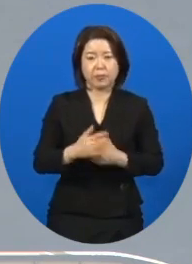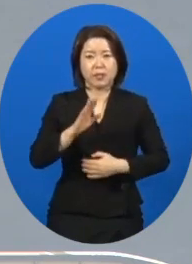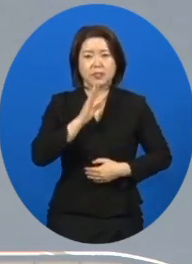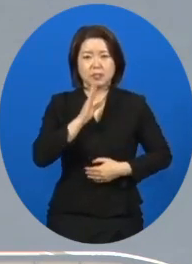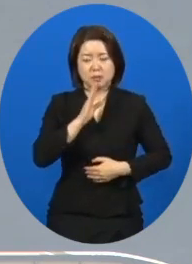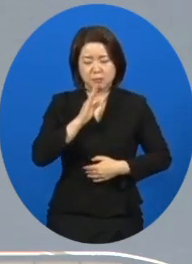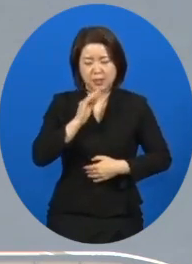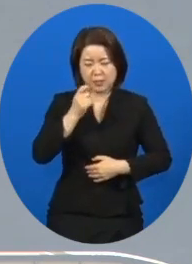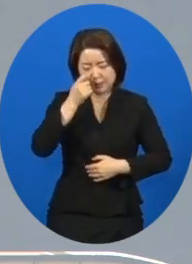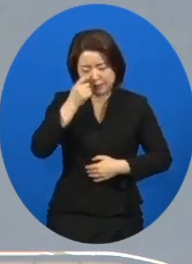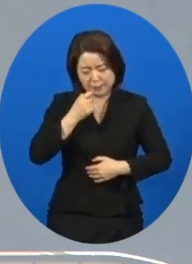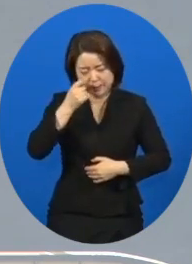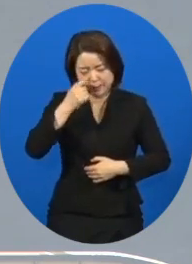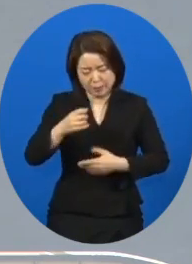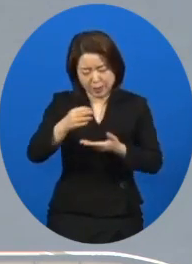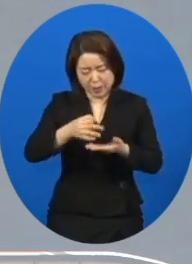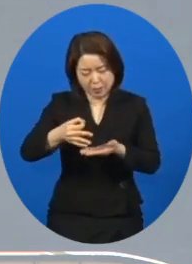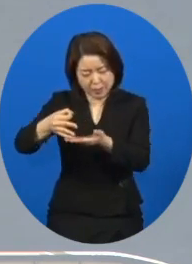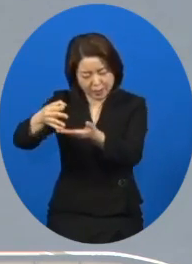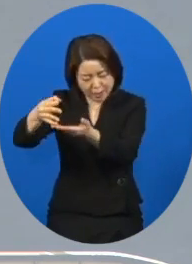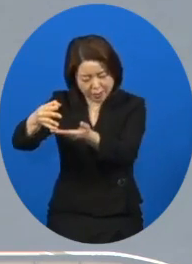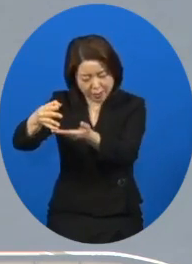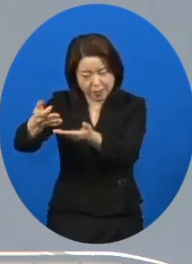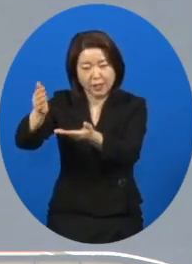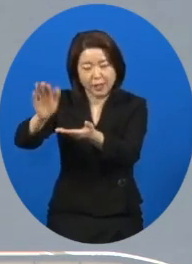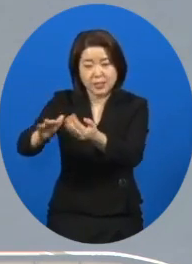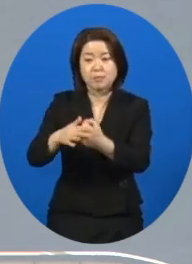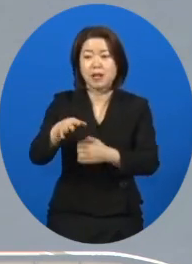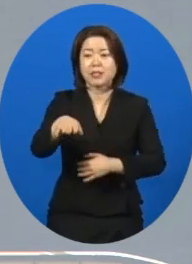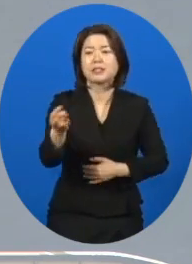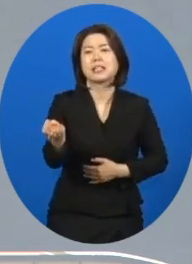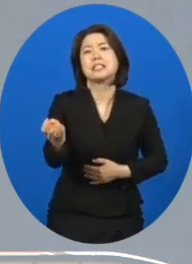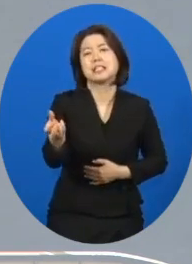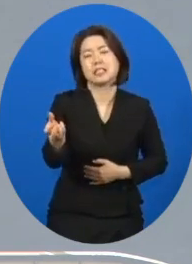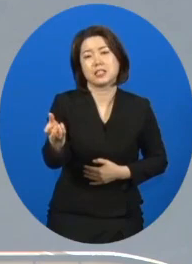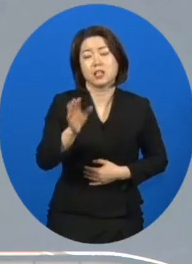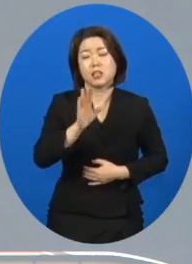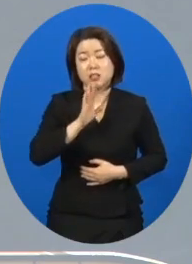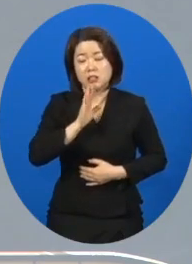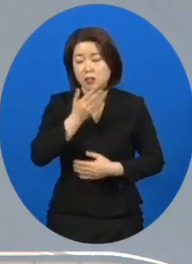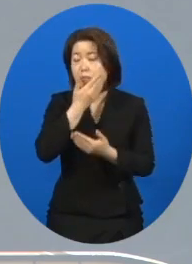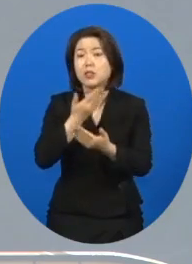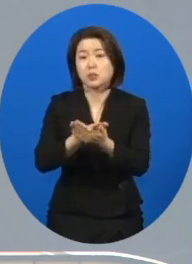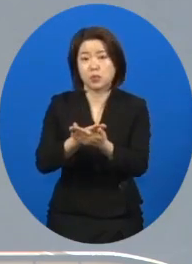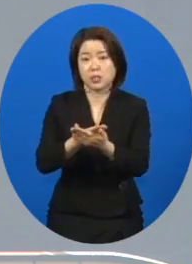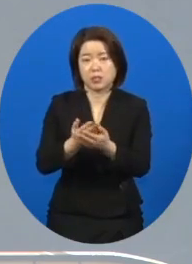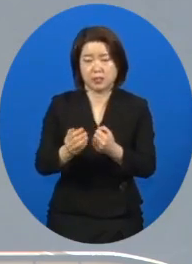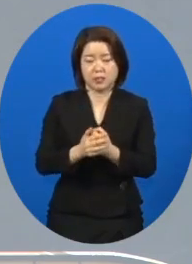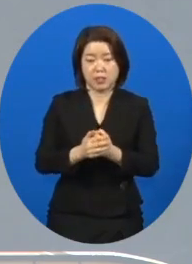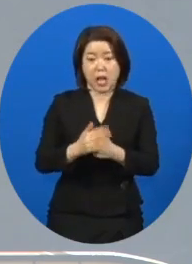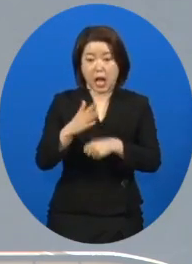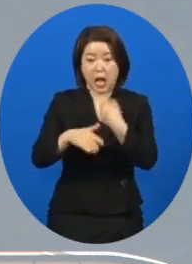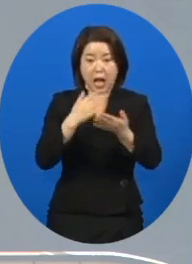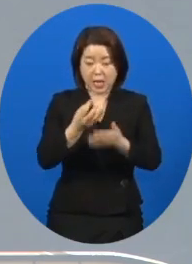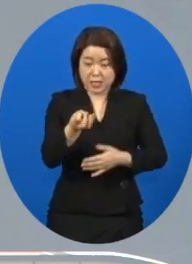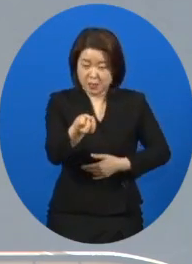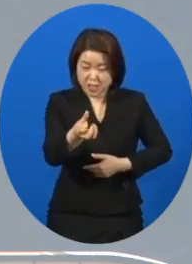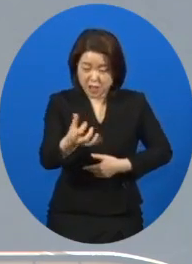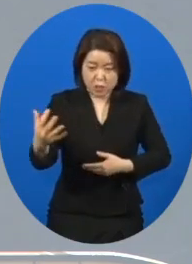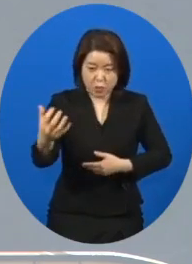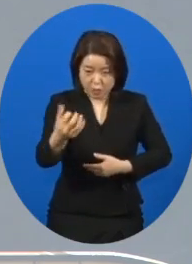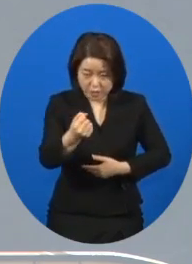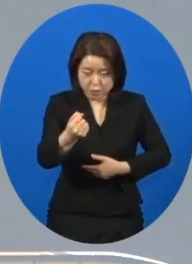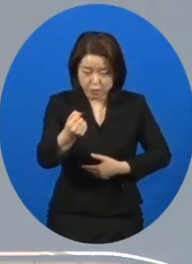눈물의 헌금을 받으시는 것 같아도 그게 씨니까 너무 귀한 거예요. 하나님이 씨로 삼으셔서